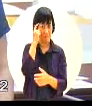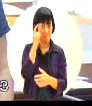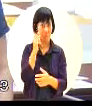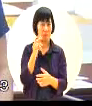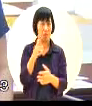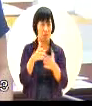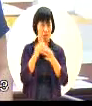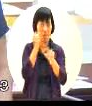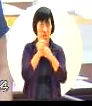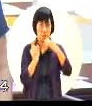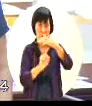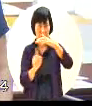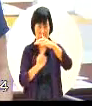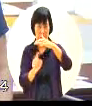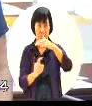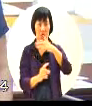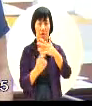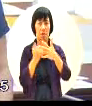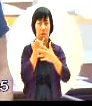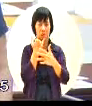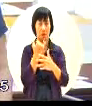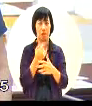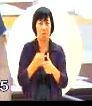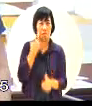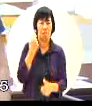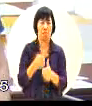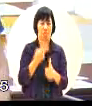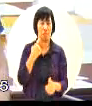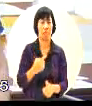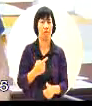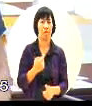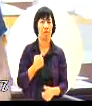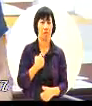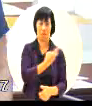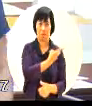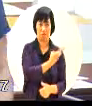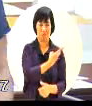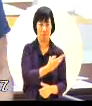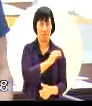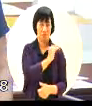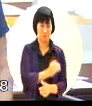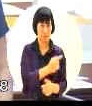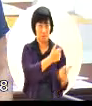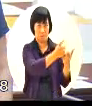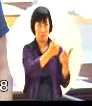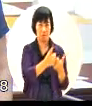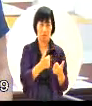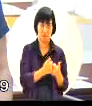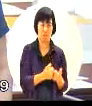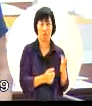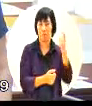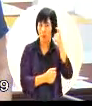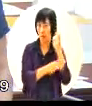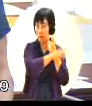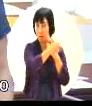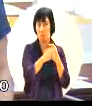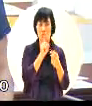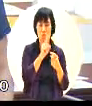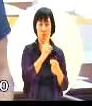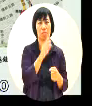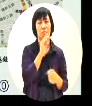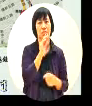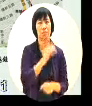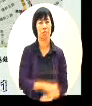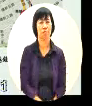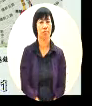架，因有要优先。所以这是阮交邱主委讲咧开会，交因咧开会的时阵哦，因讲的，私下讲的。啊，我希